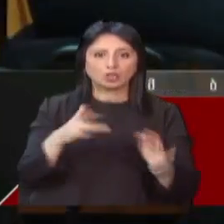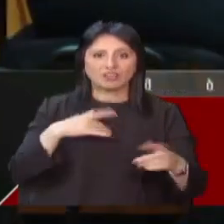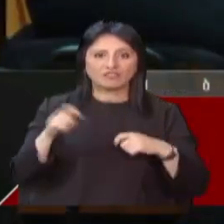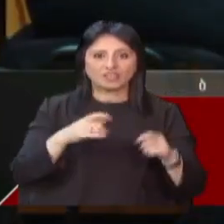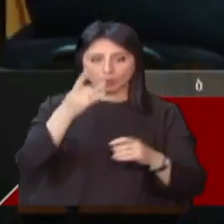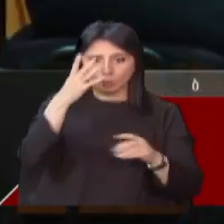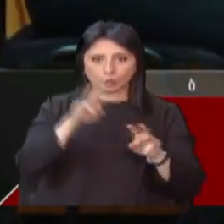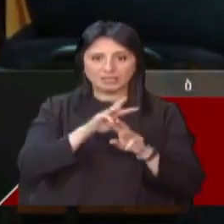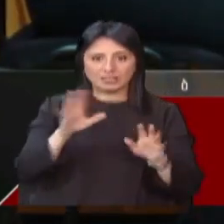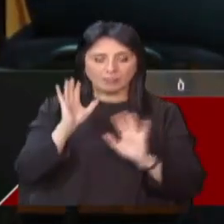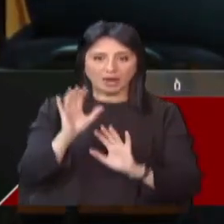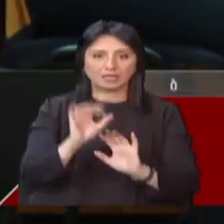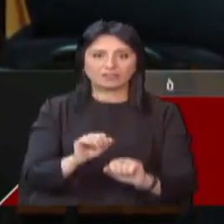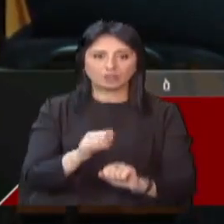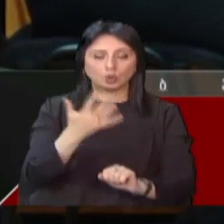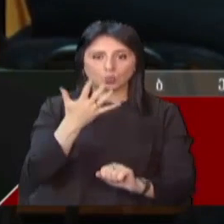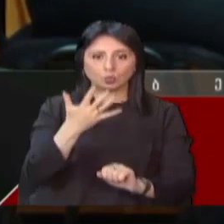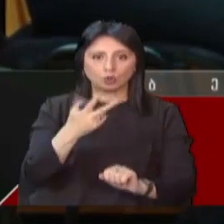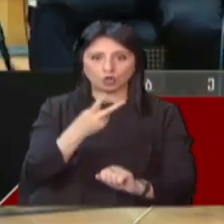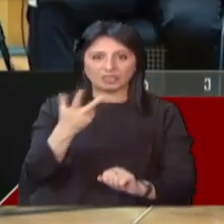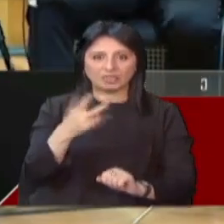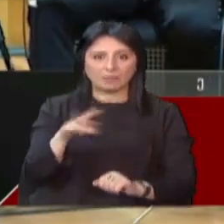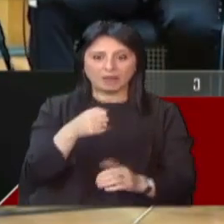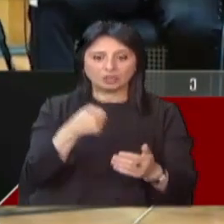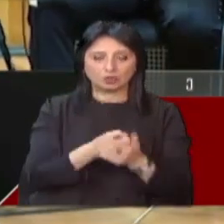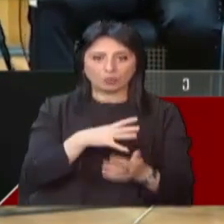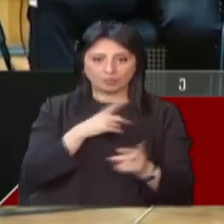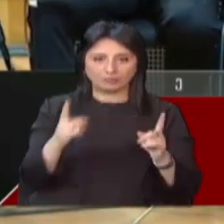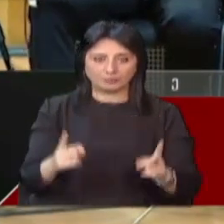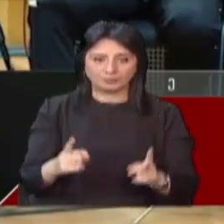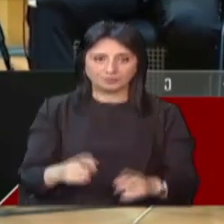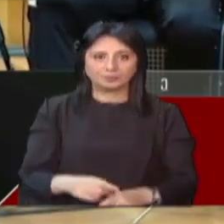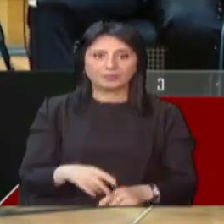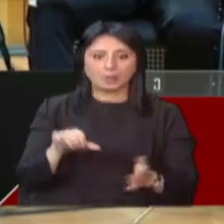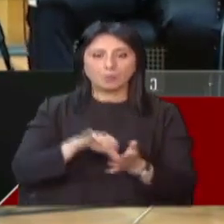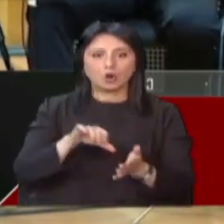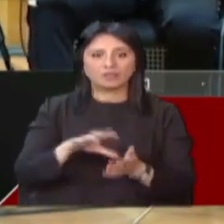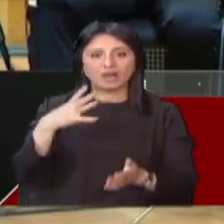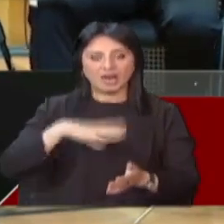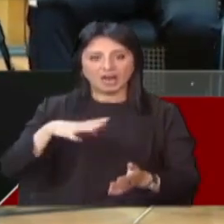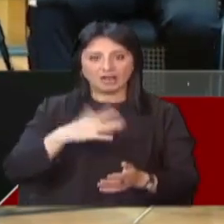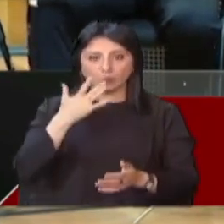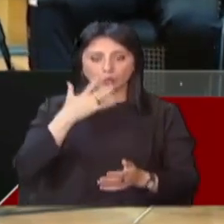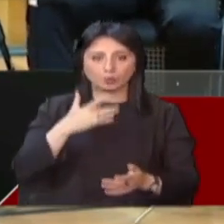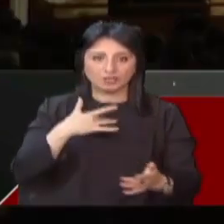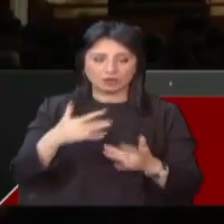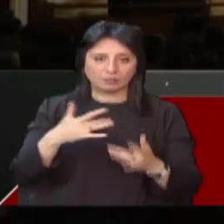festivali kulturis saministros mkhardeqerit 5-dan 23 maisis chatrulit mimdinareobda monatsileobden kartveli da